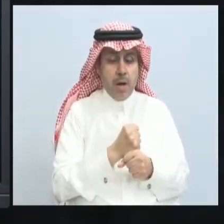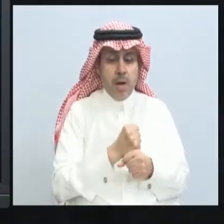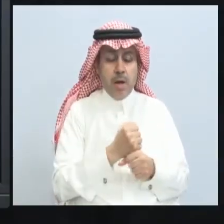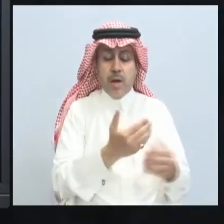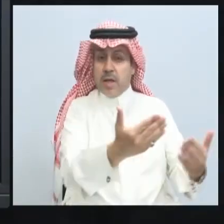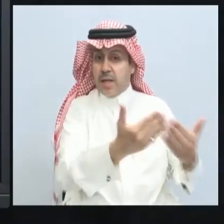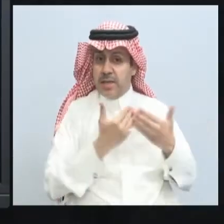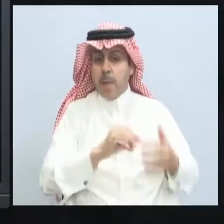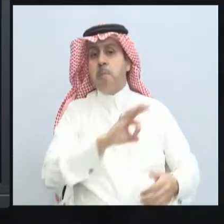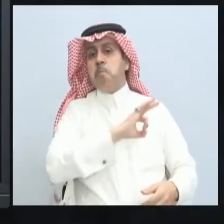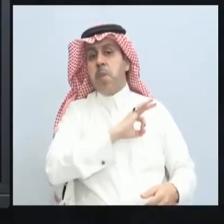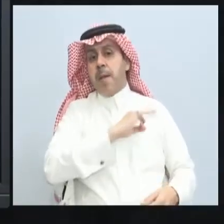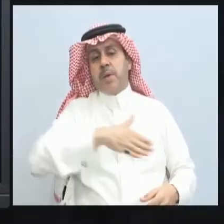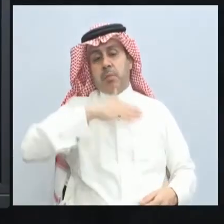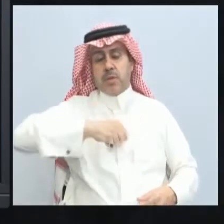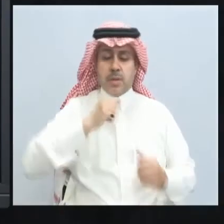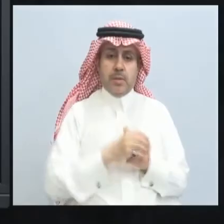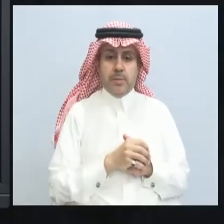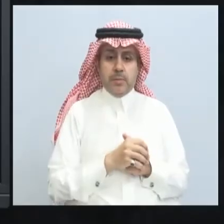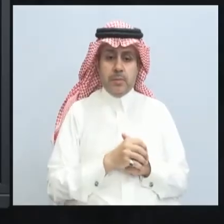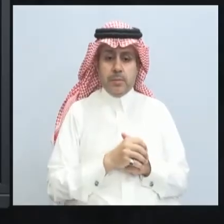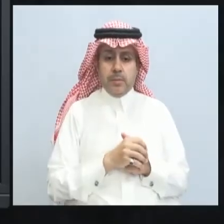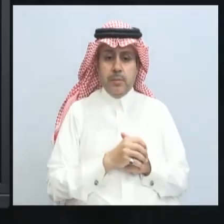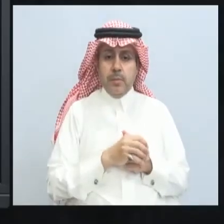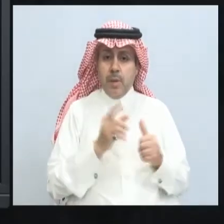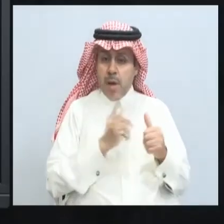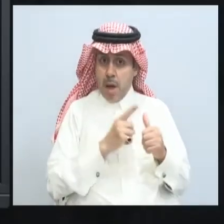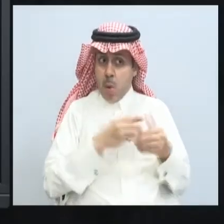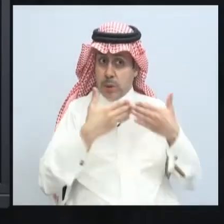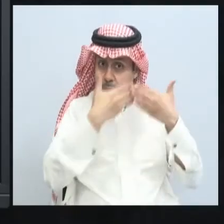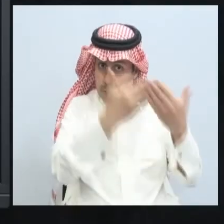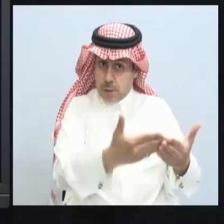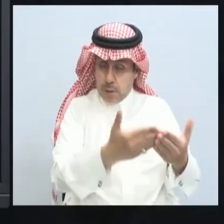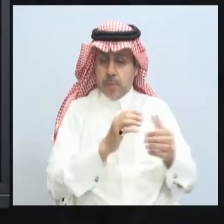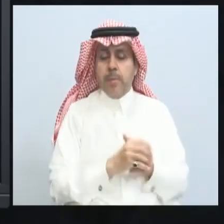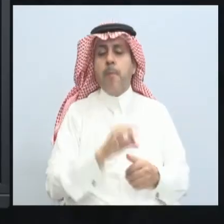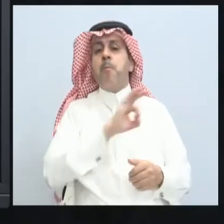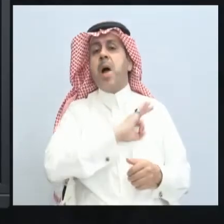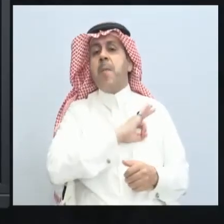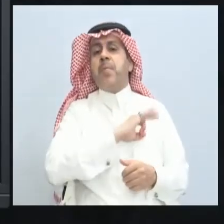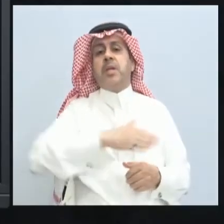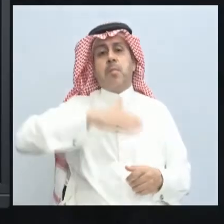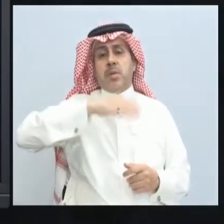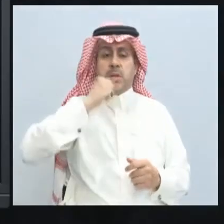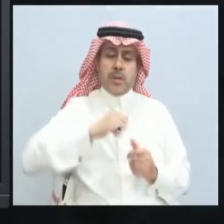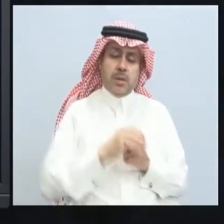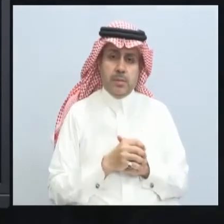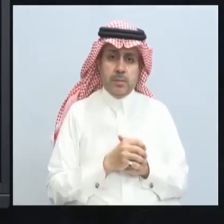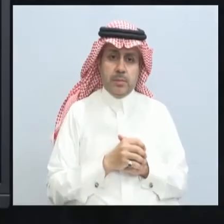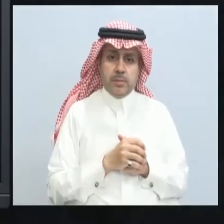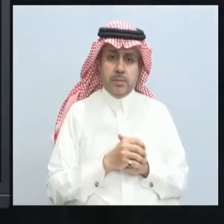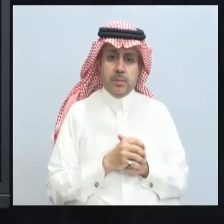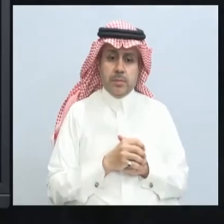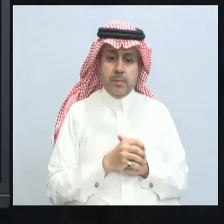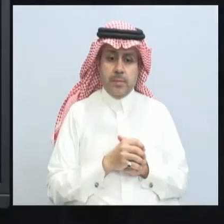هذه المحبه محبه النبي صلى الله عليه وسلم فهذا الامر الاول الجائزه الاولى الهديه الاولى كسب محبه النبي صلى الله عليه